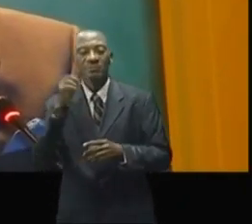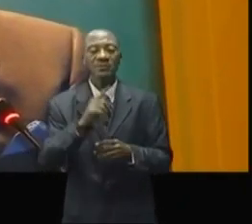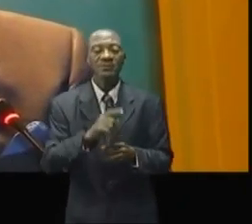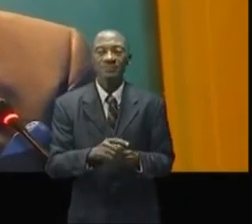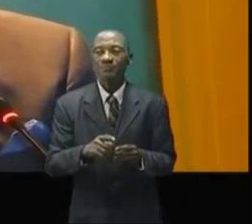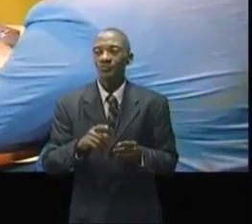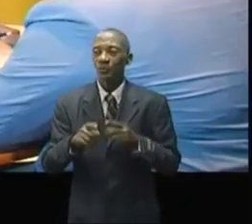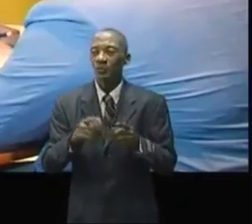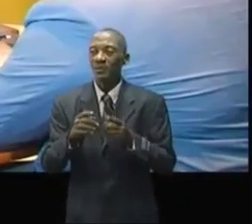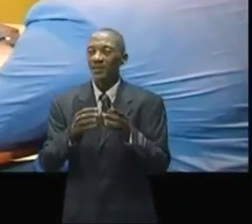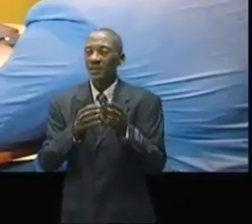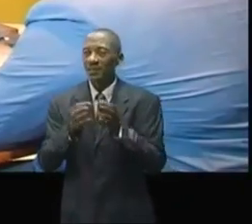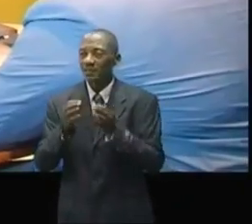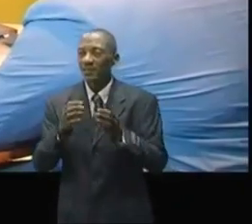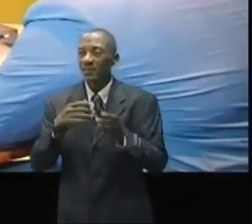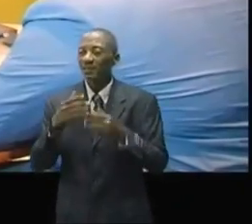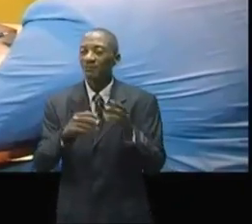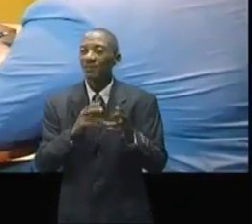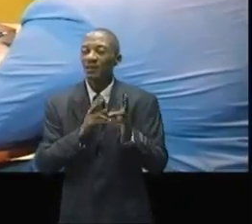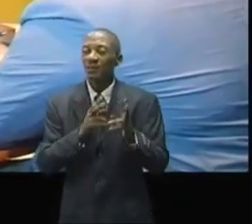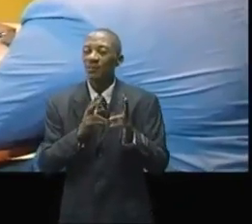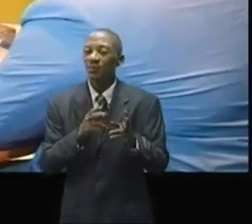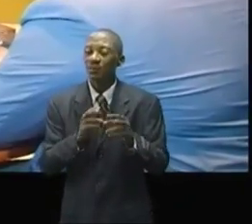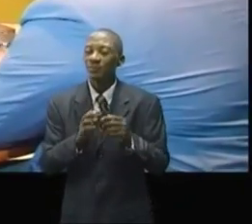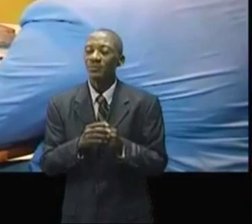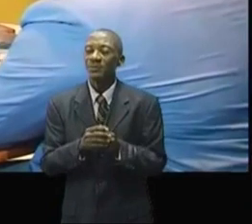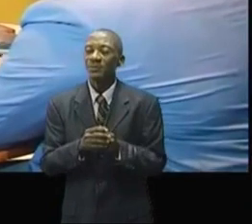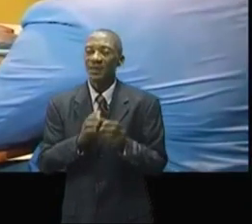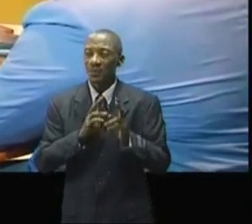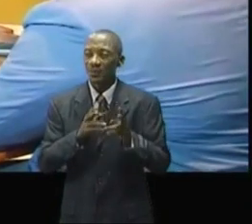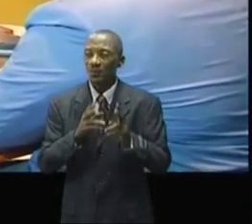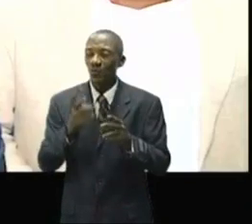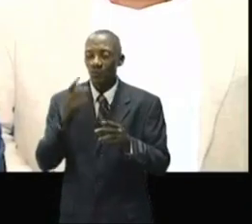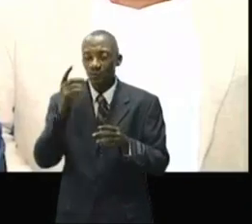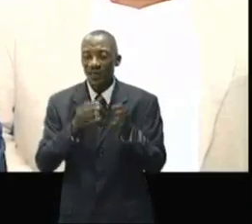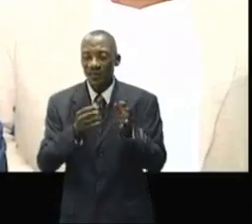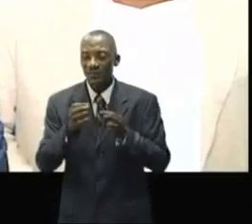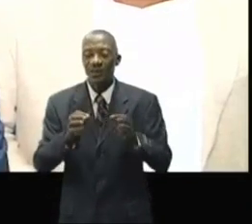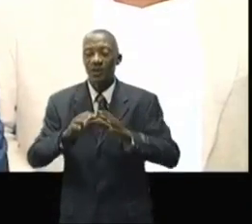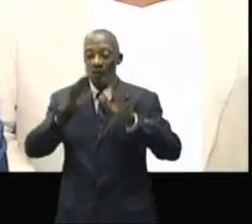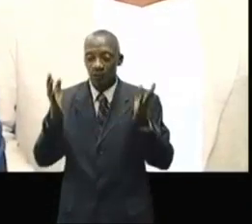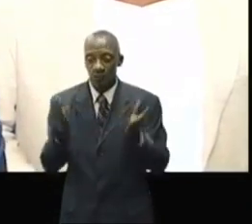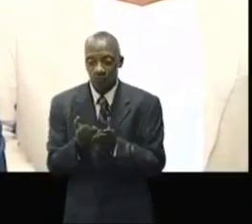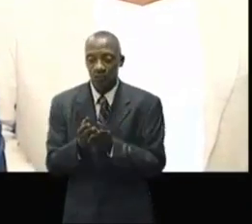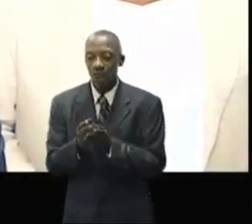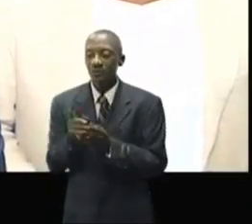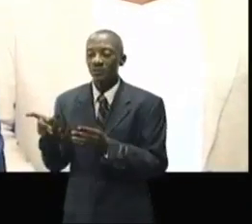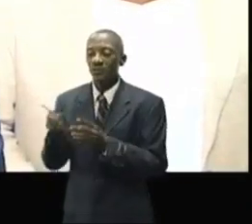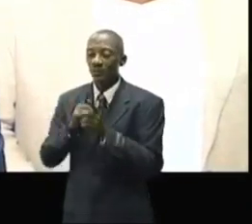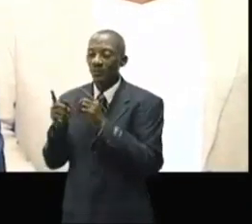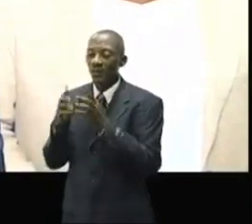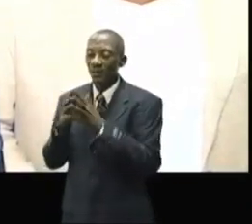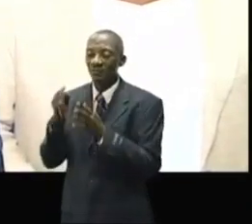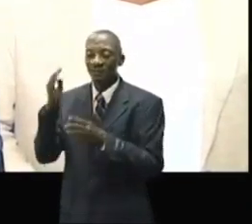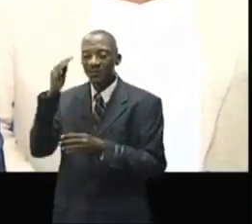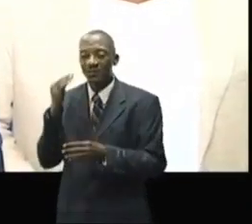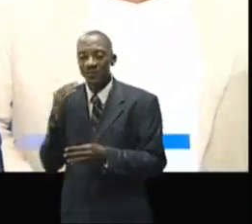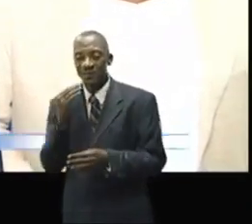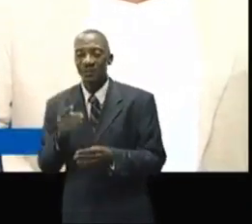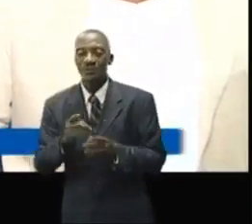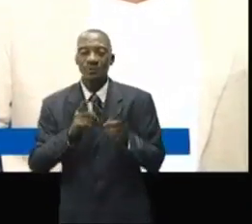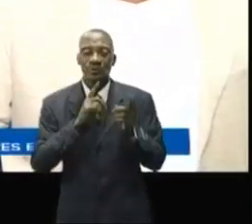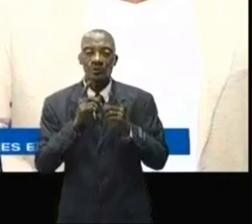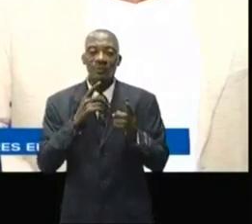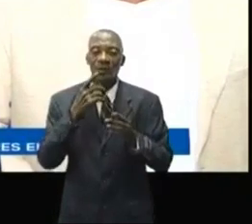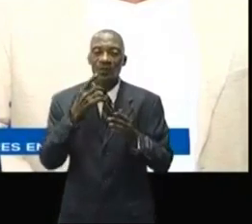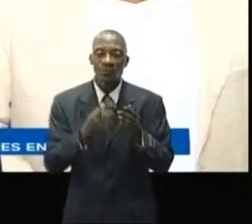notre gratitude par rapport à l'accompagnement qu'il ne cesse de donner aux opérateurs de télécommunications en